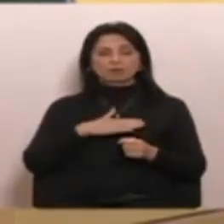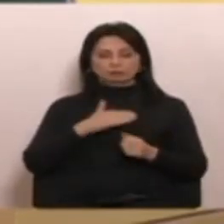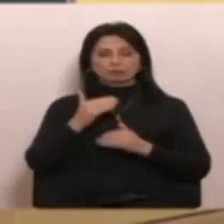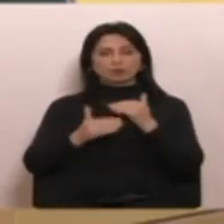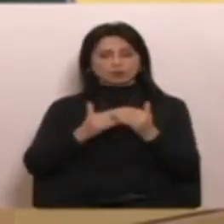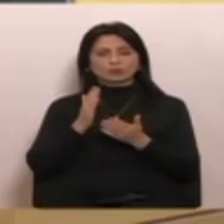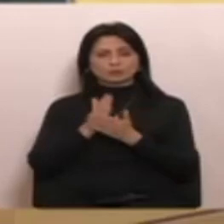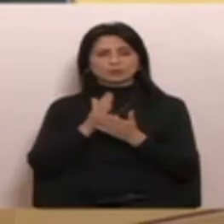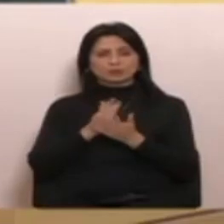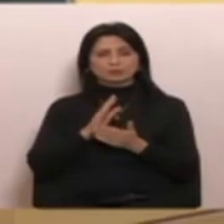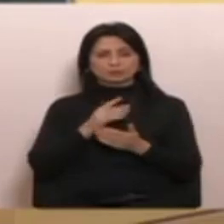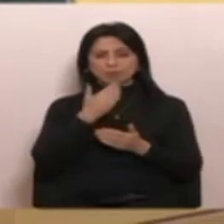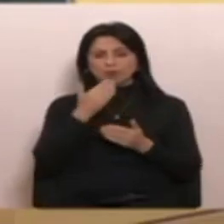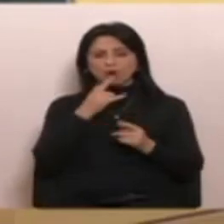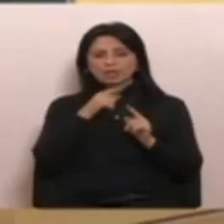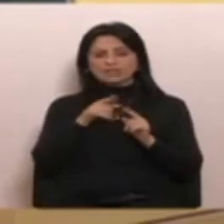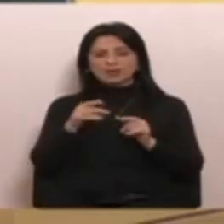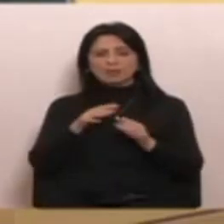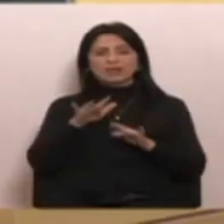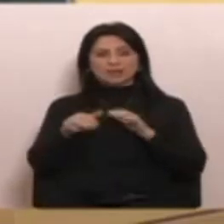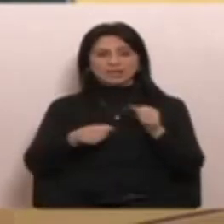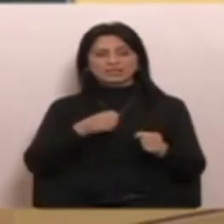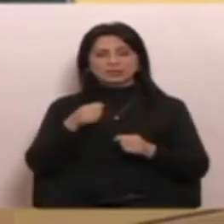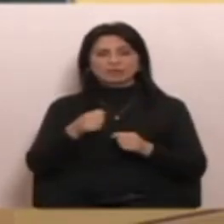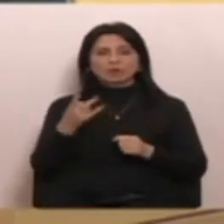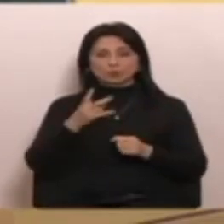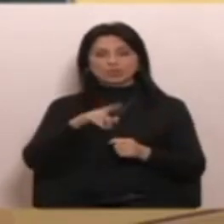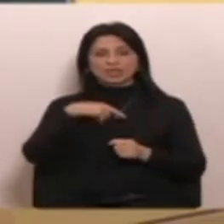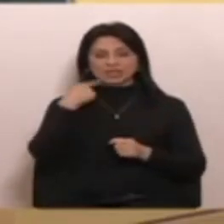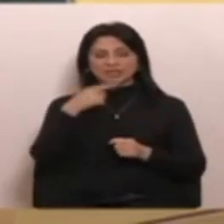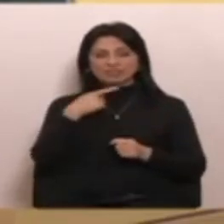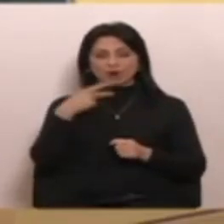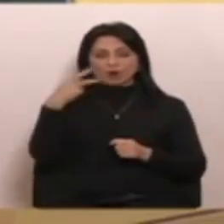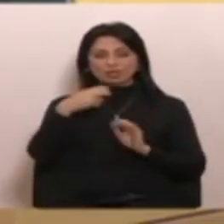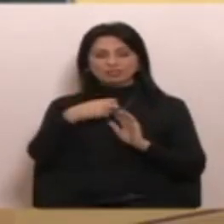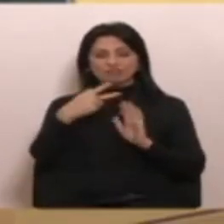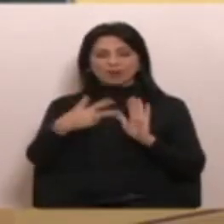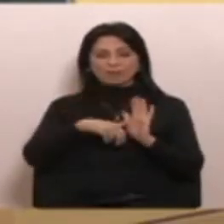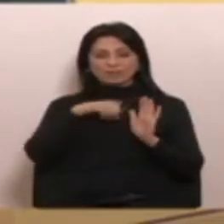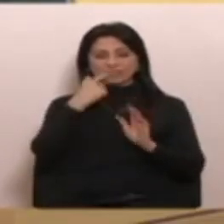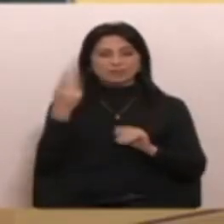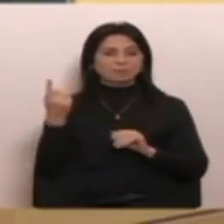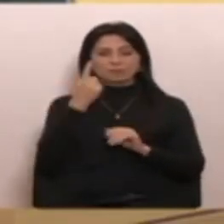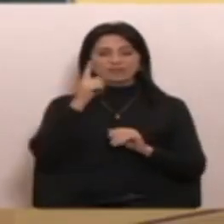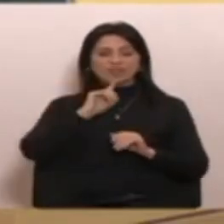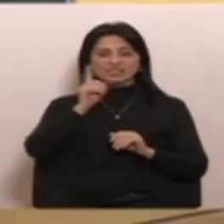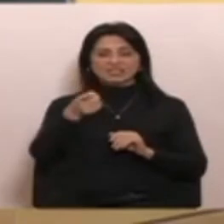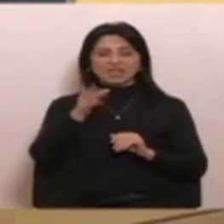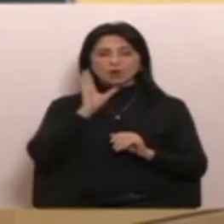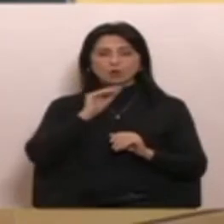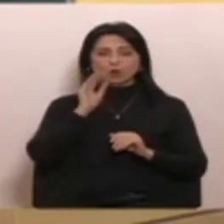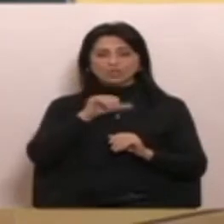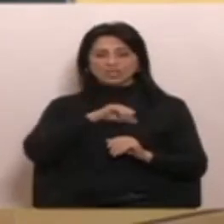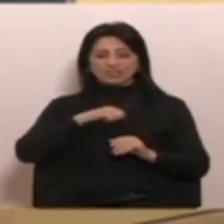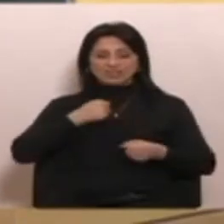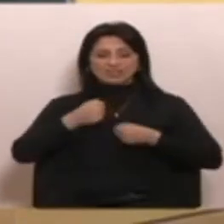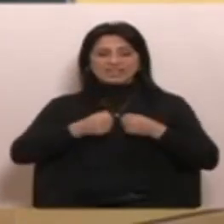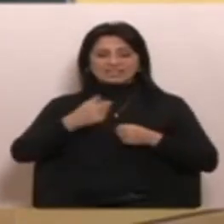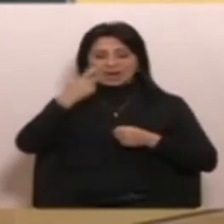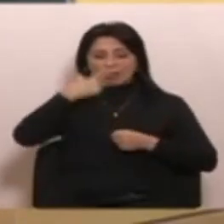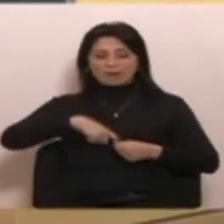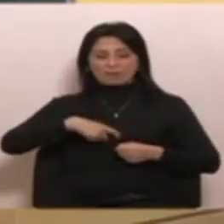გვაქვს ბოლო წლებში დასაქმების მიმართულებით, უნდა ითქვას, 2018 წელი იყო პირველი წელი, როდესაც თვით დასაქმების